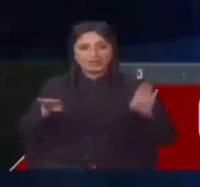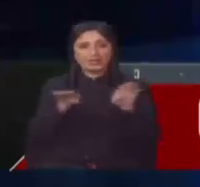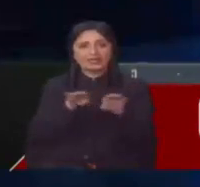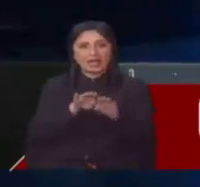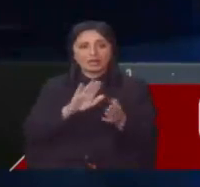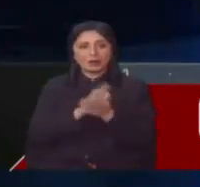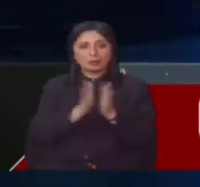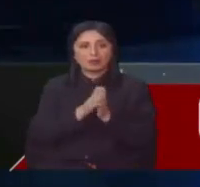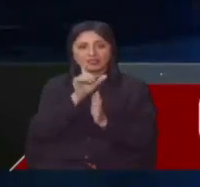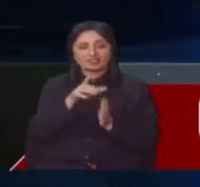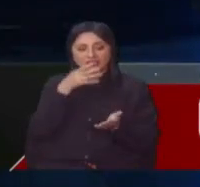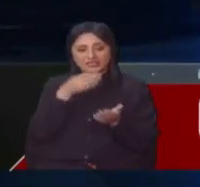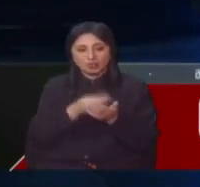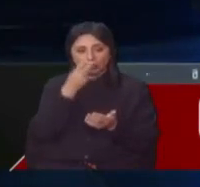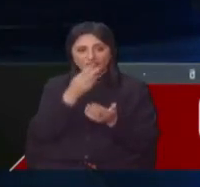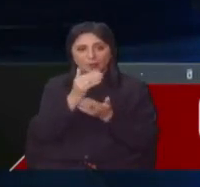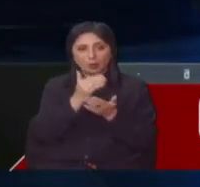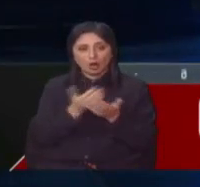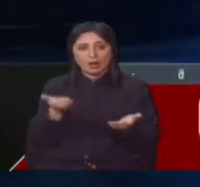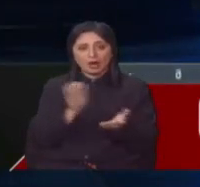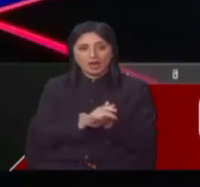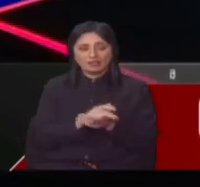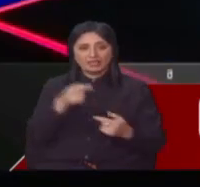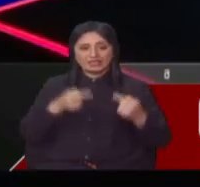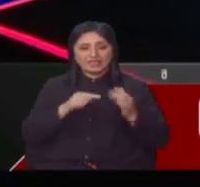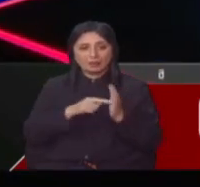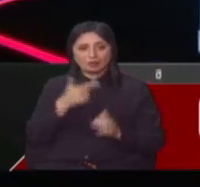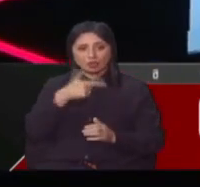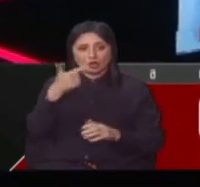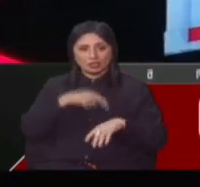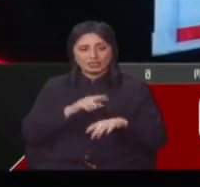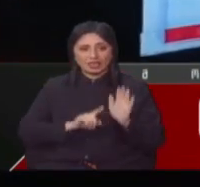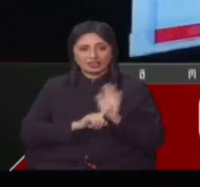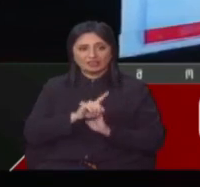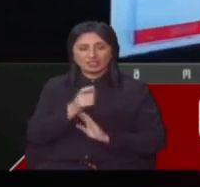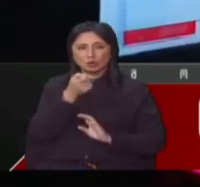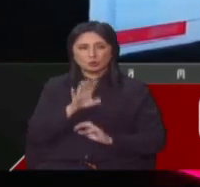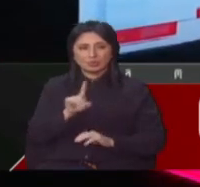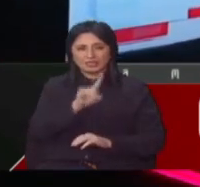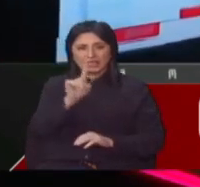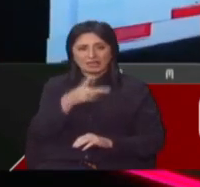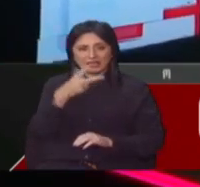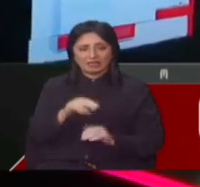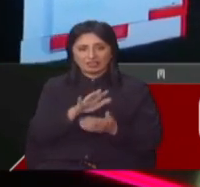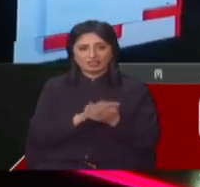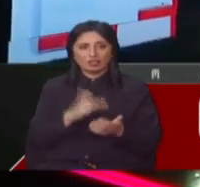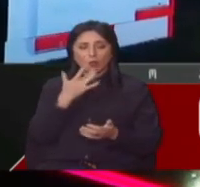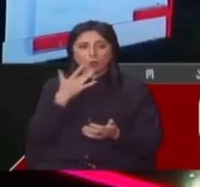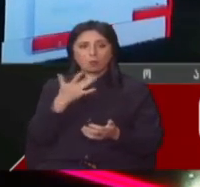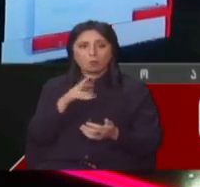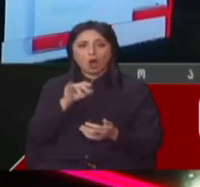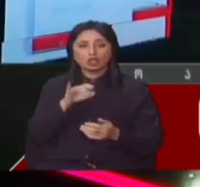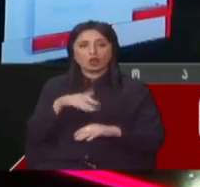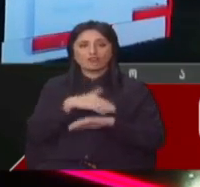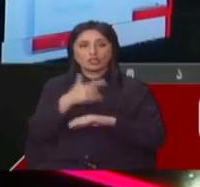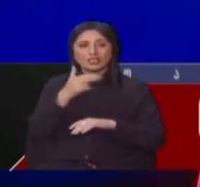პირობები ექნებათ ამორჩეულ საკუთარი ხედვა და პროგრამა გააცნონ. დებატები 22 საათზე დაიწყება, სულ მცირე საათ ნახევარი გაგრძელდება და პოლიტიკოს გაეს